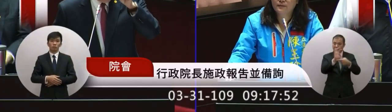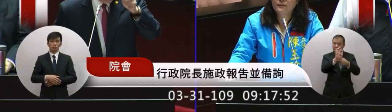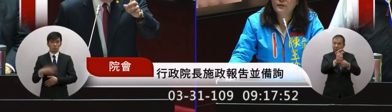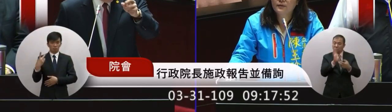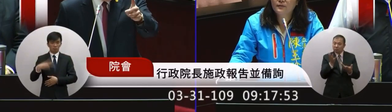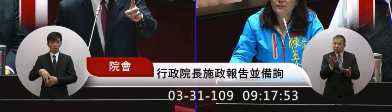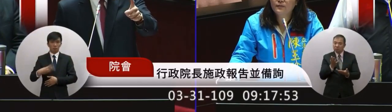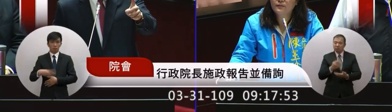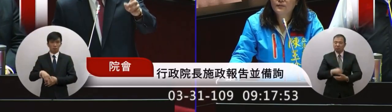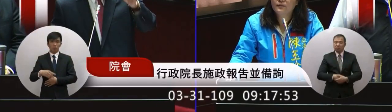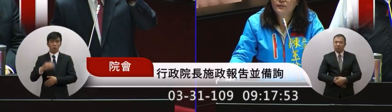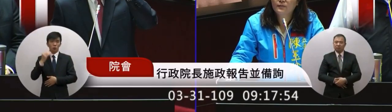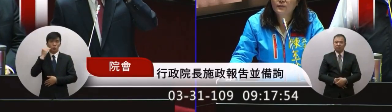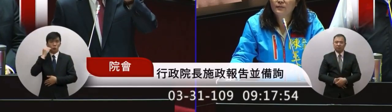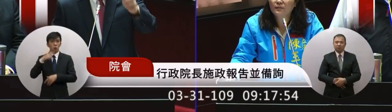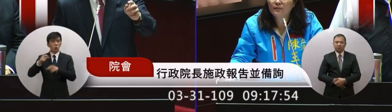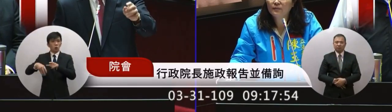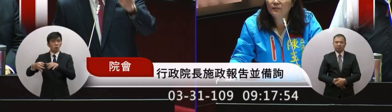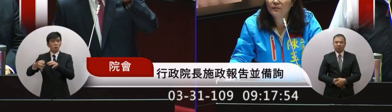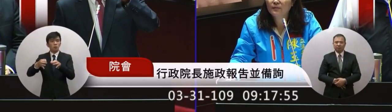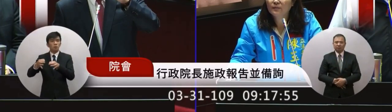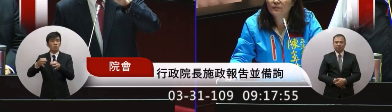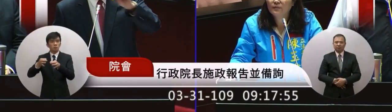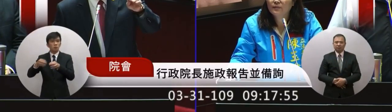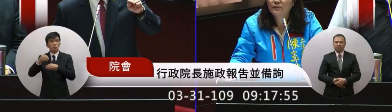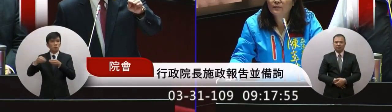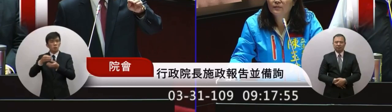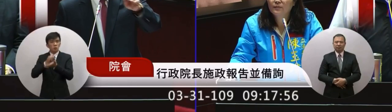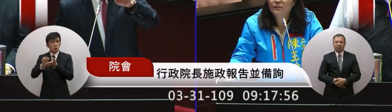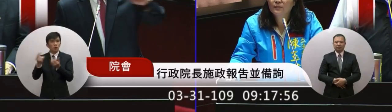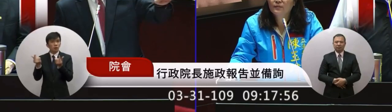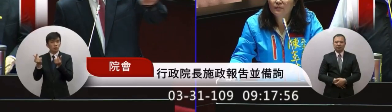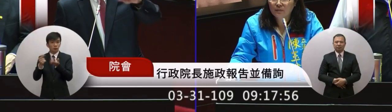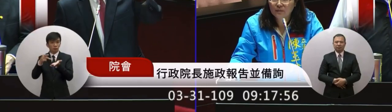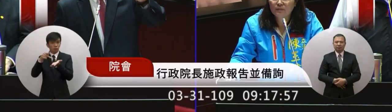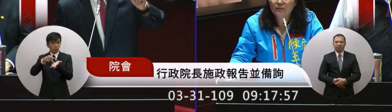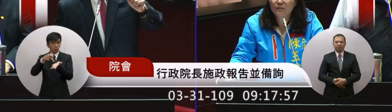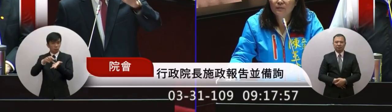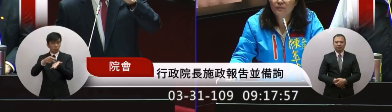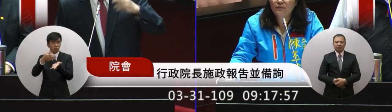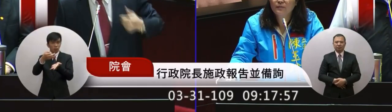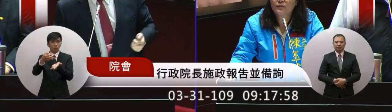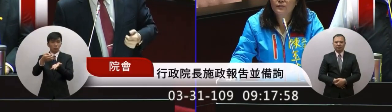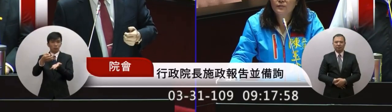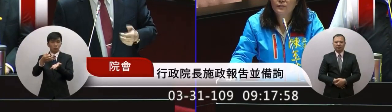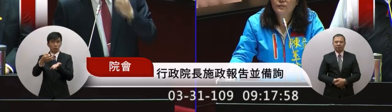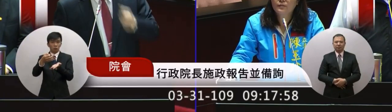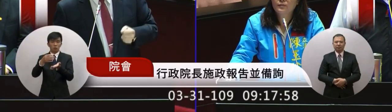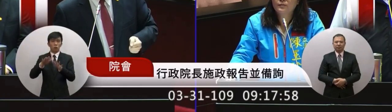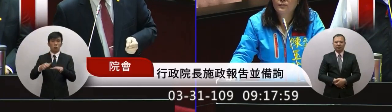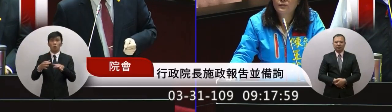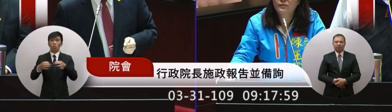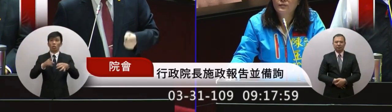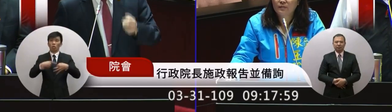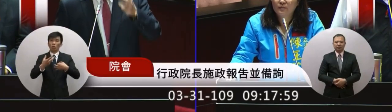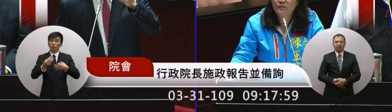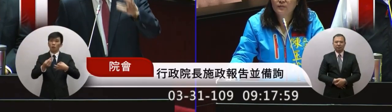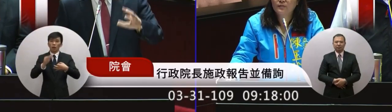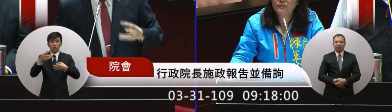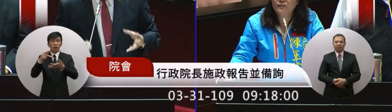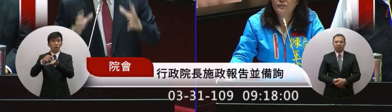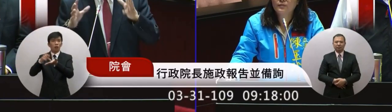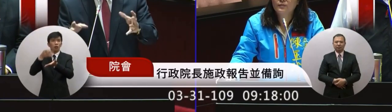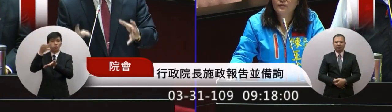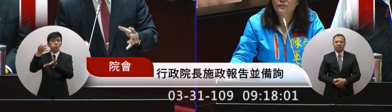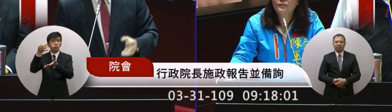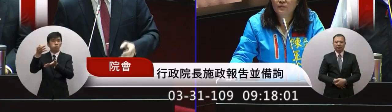来营运费用的部分哦，加薪水租金有无？起码租金这嘛是无生意，啊租金爱付有无？啊